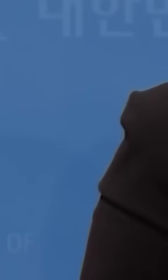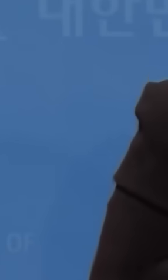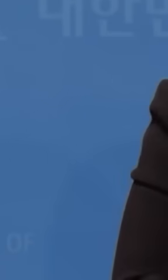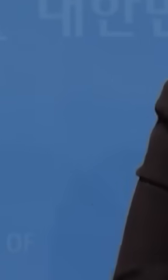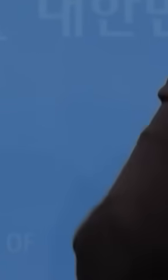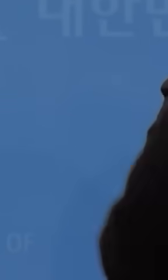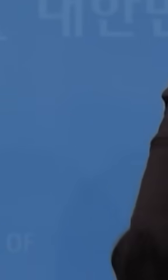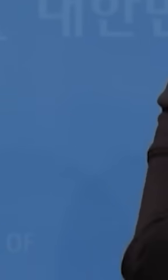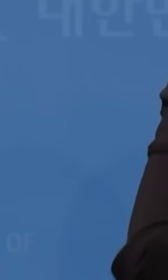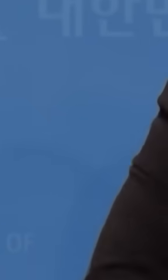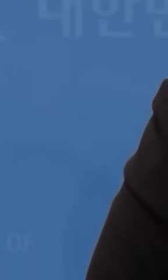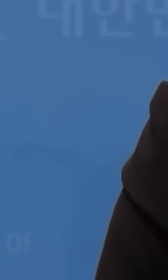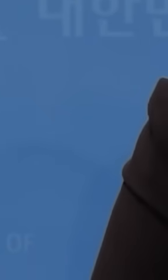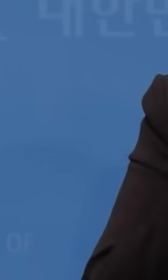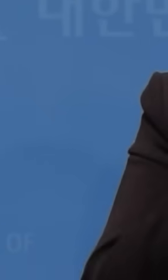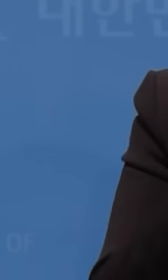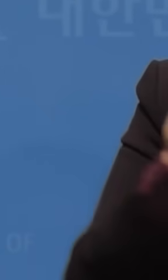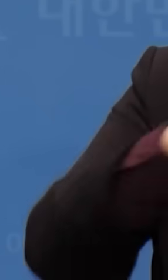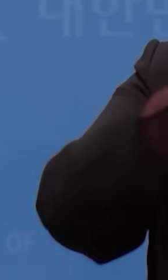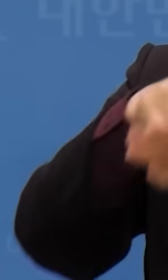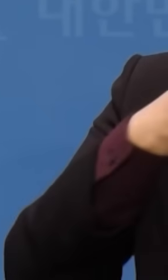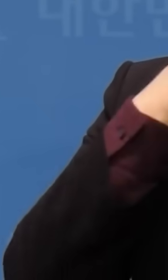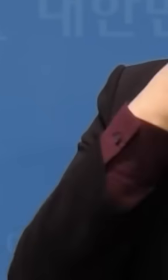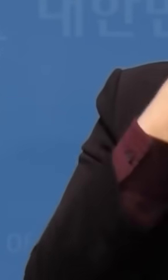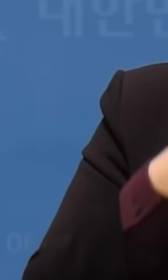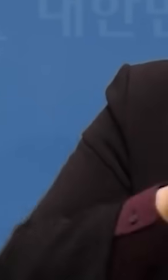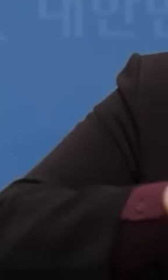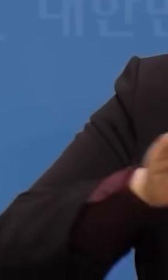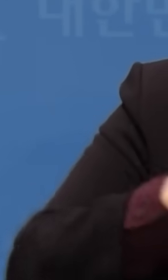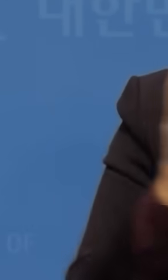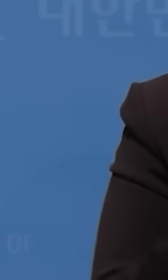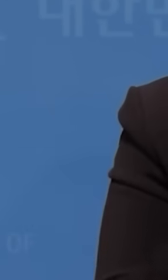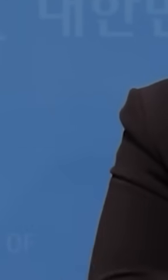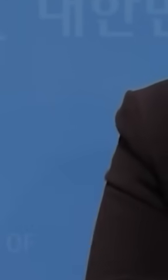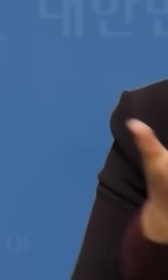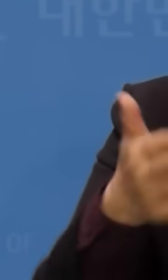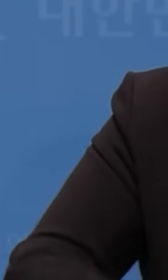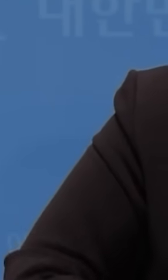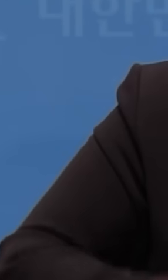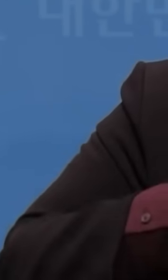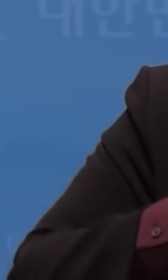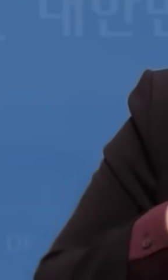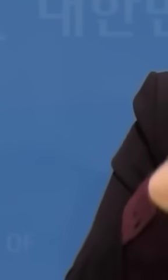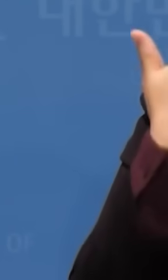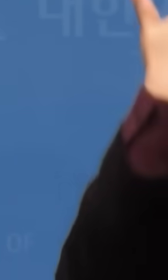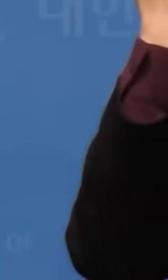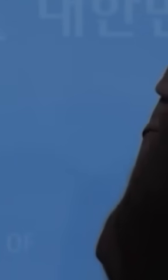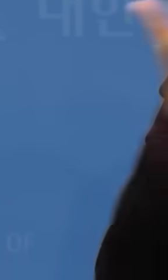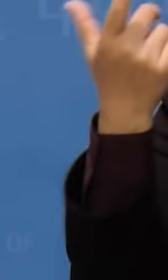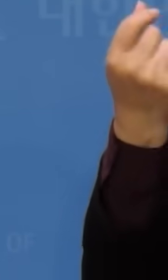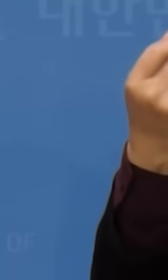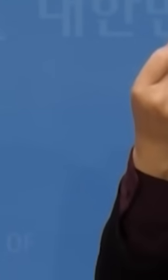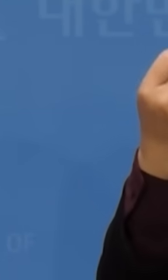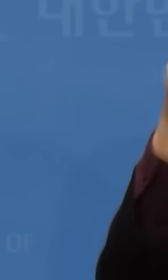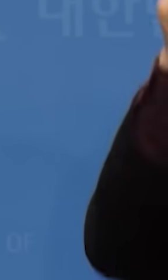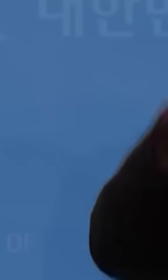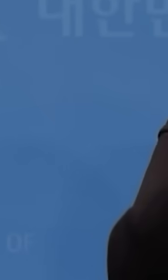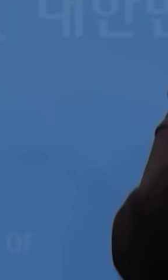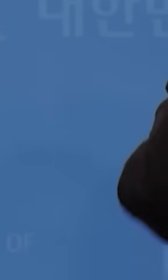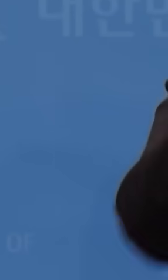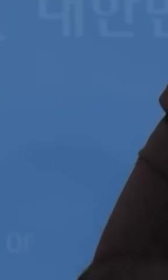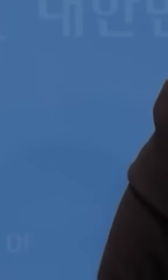좋겠습니다. 나이 드신 어르신들 외롭지 않게 대응책을 만들어주는 따뜻한 어른 같은 국회의원이었으면